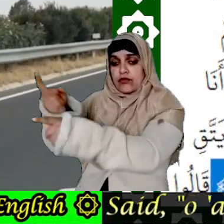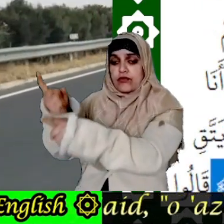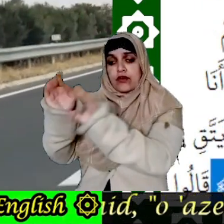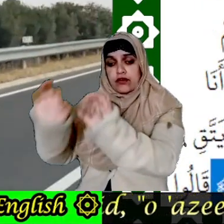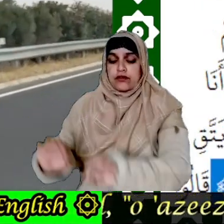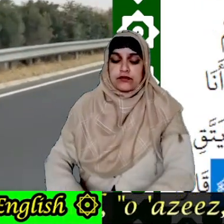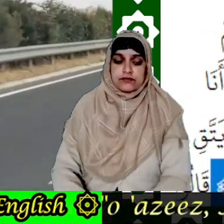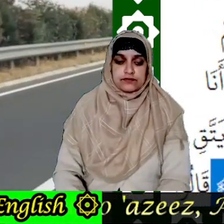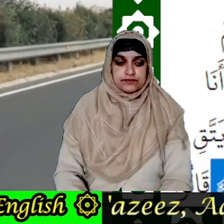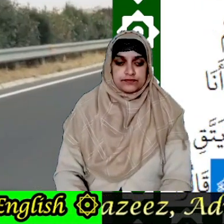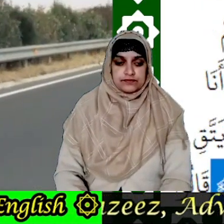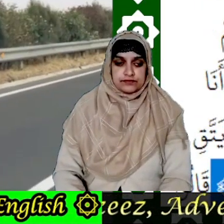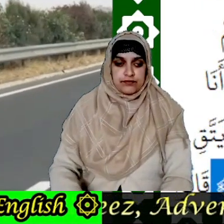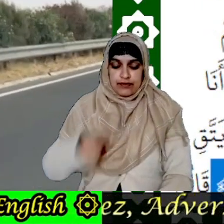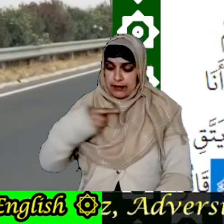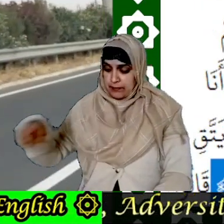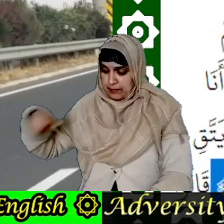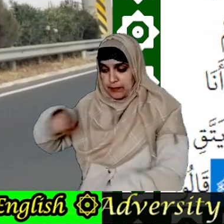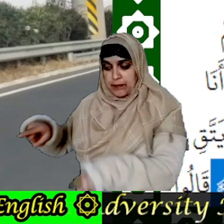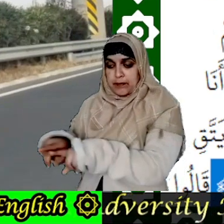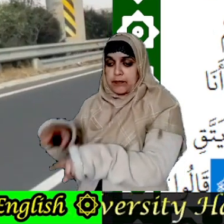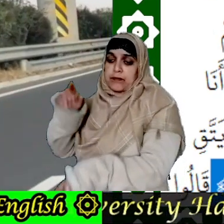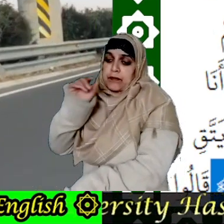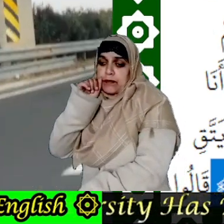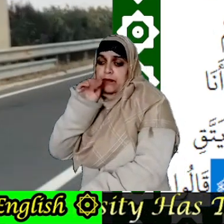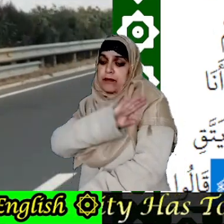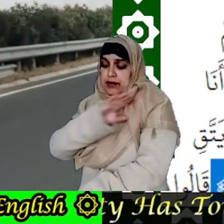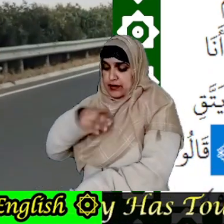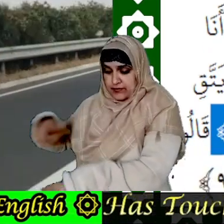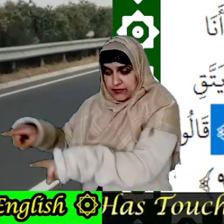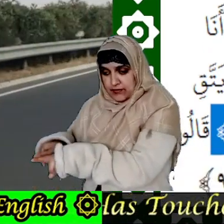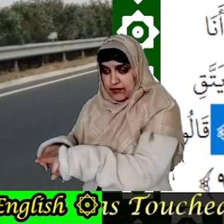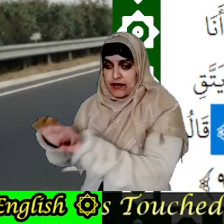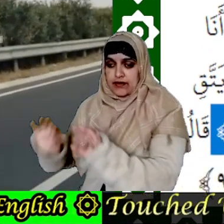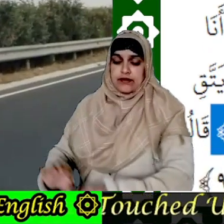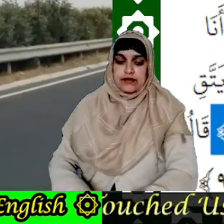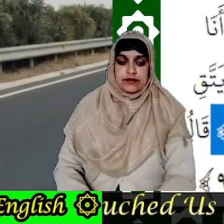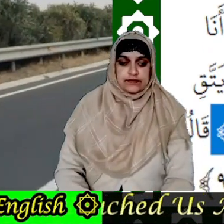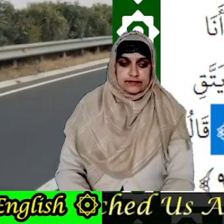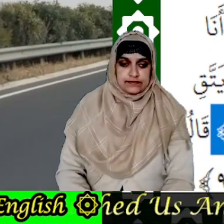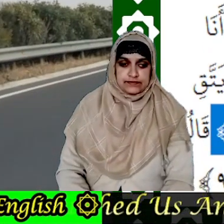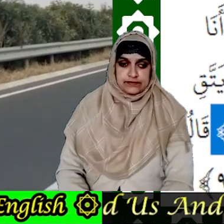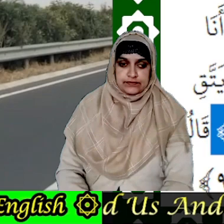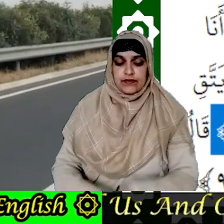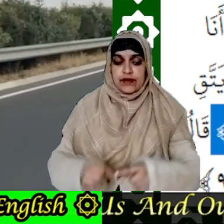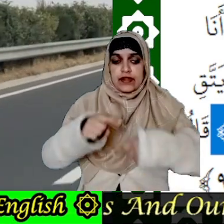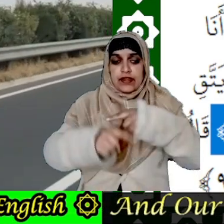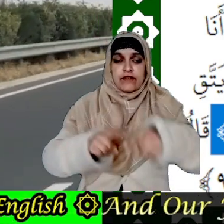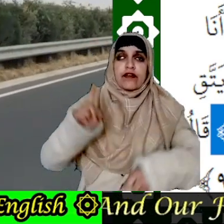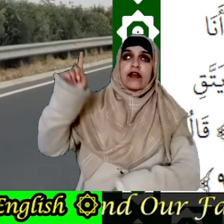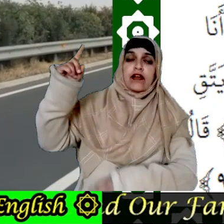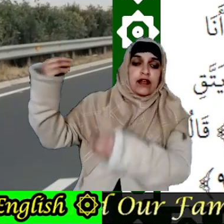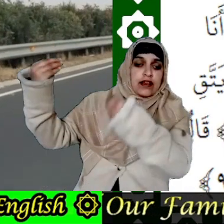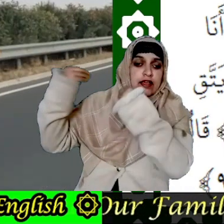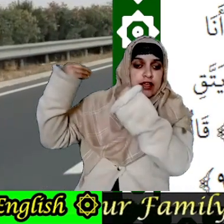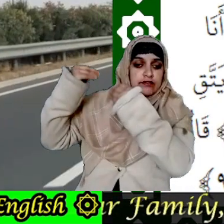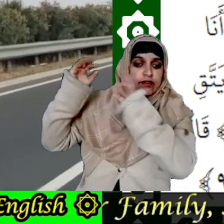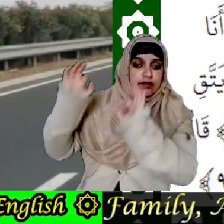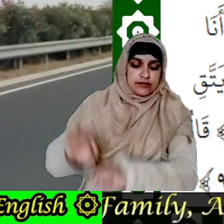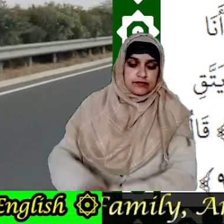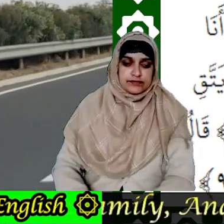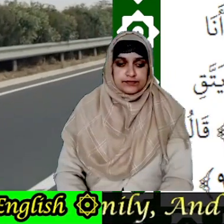أئنك لأنت يوسف قال أنا يوسف وهذا